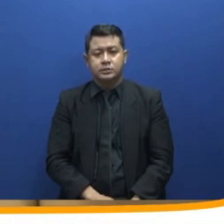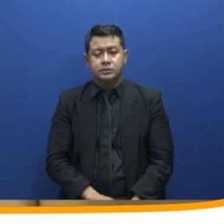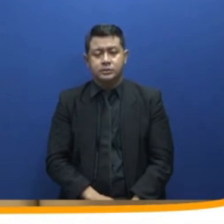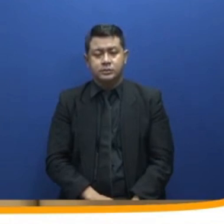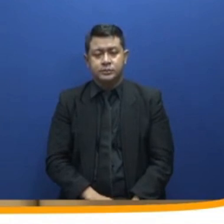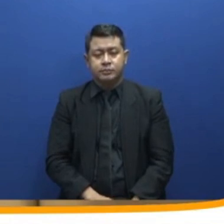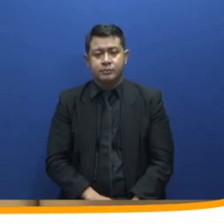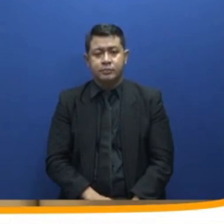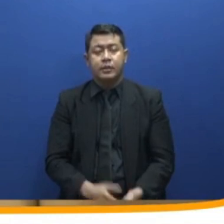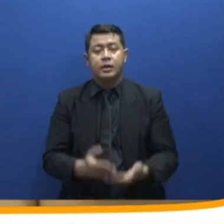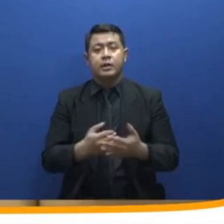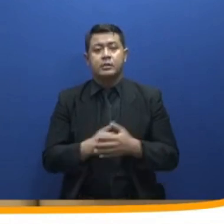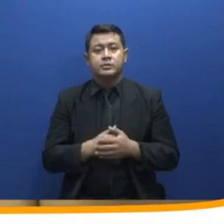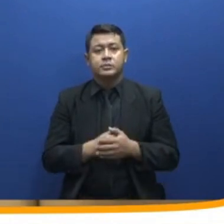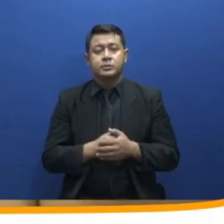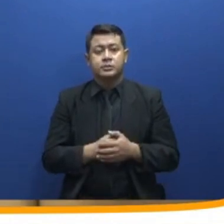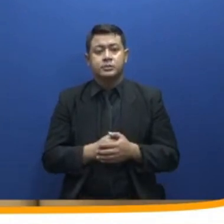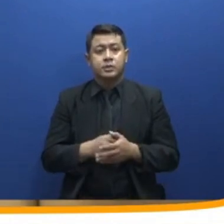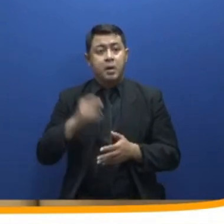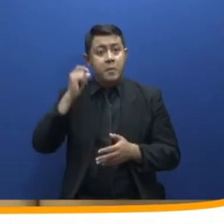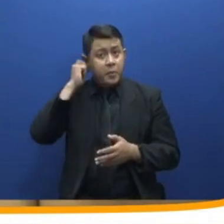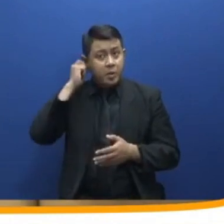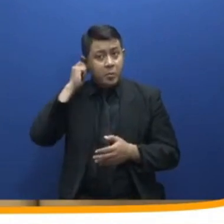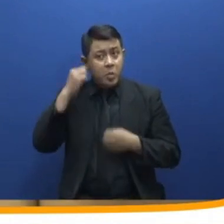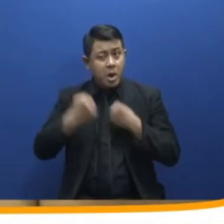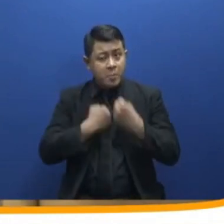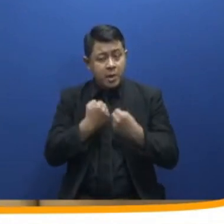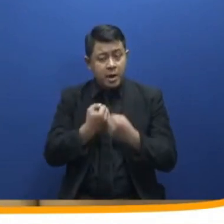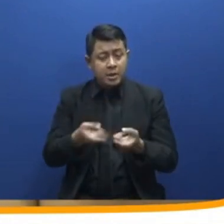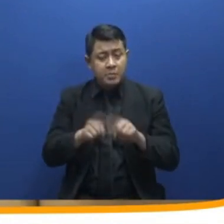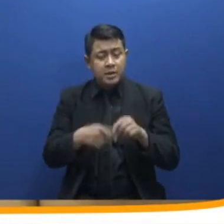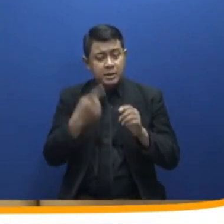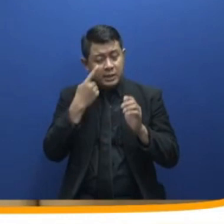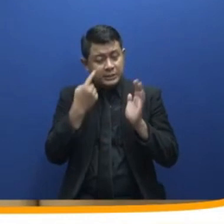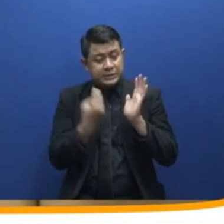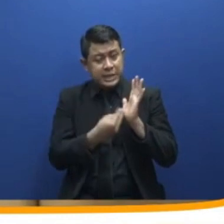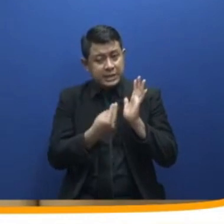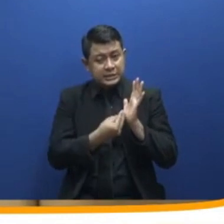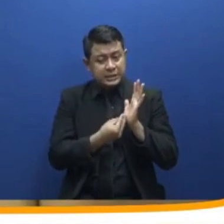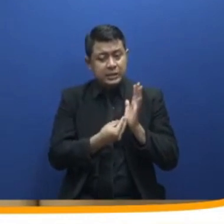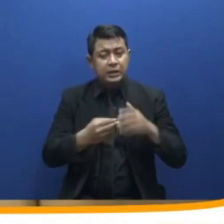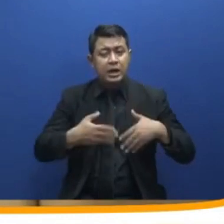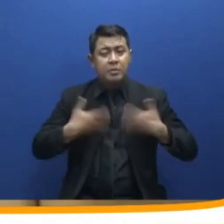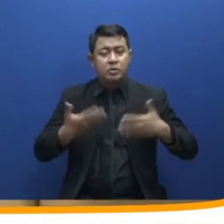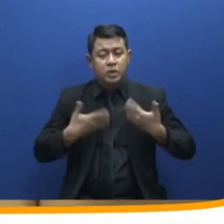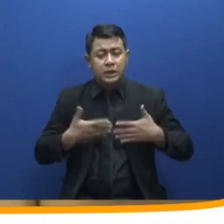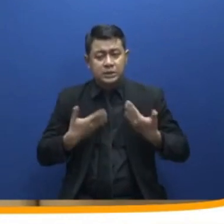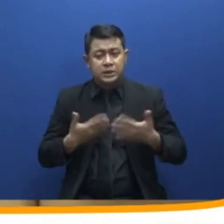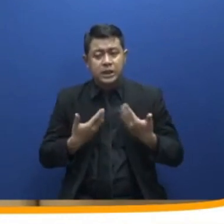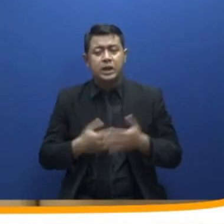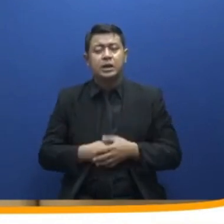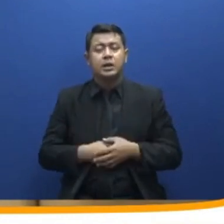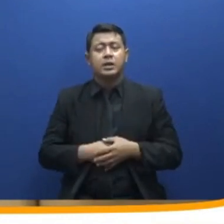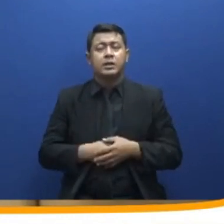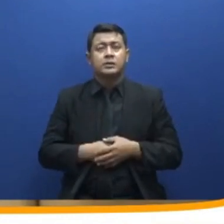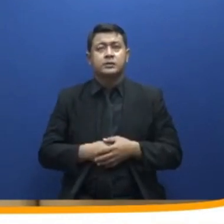manusia ketika para perempuan itu berani menjadi saksi kabar sukacita mereka itulah yang dibutuhkan